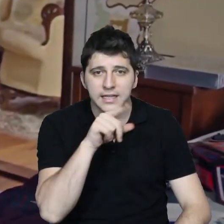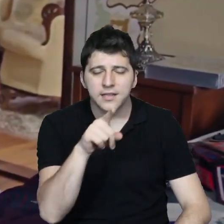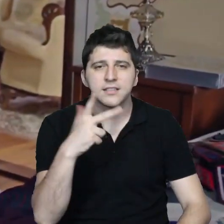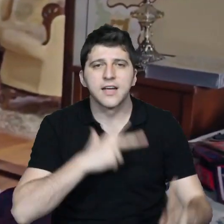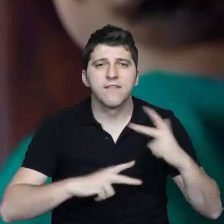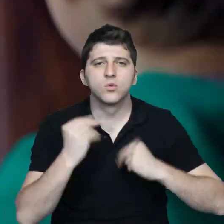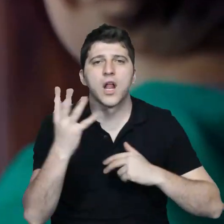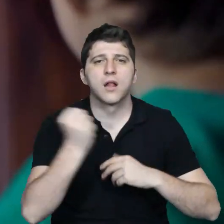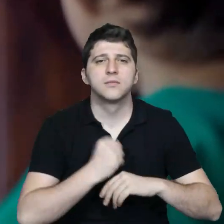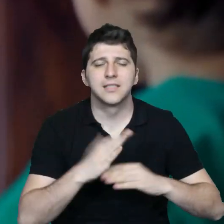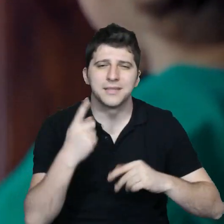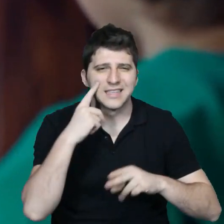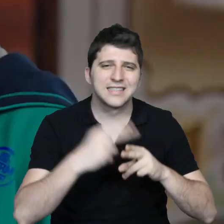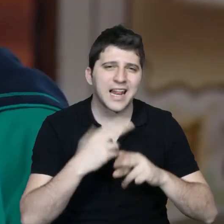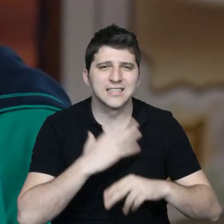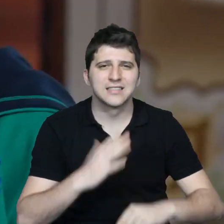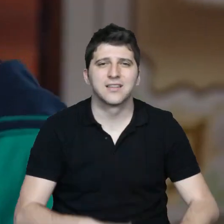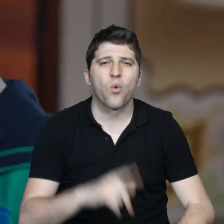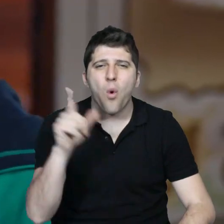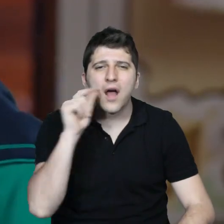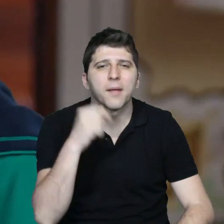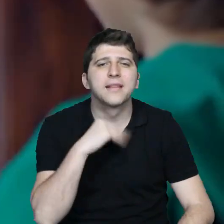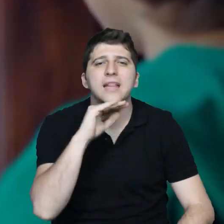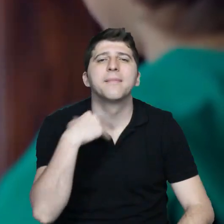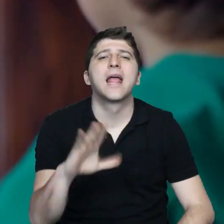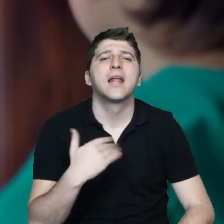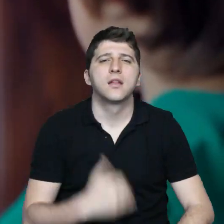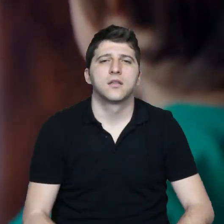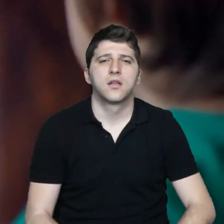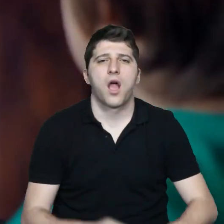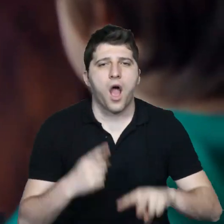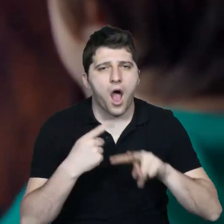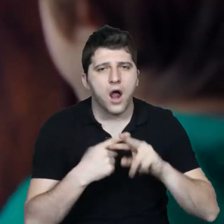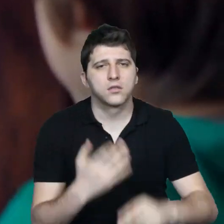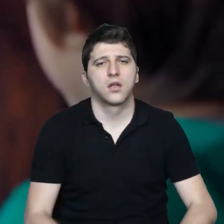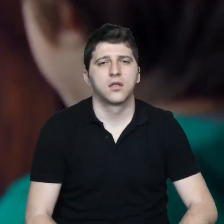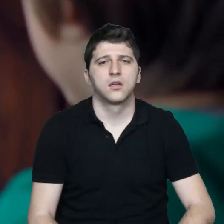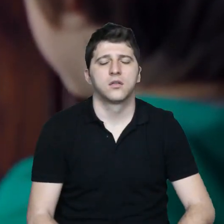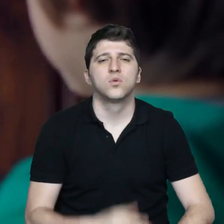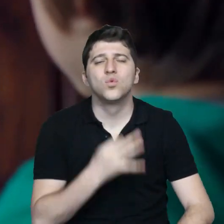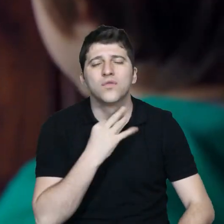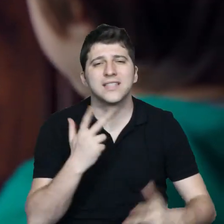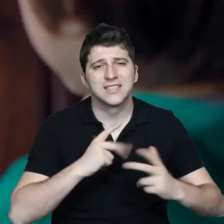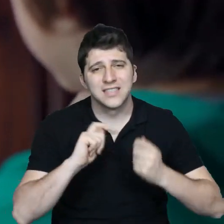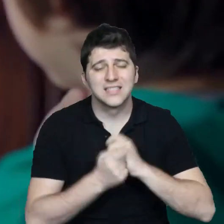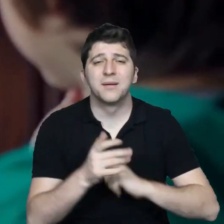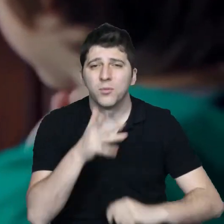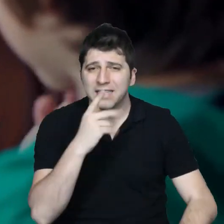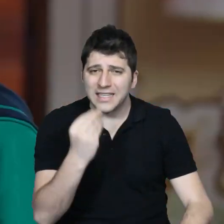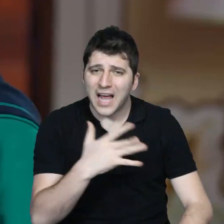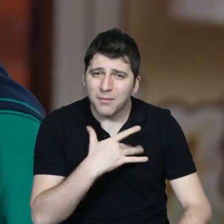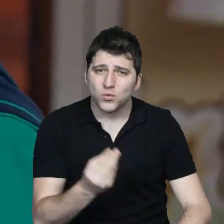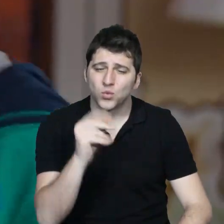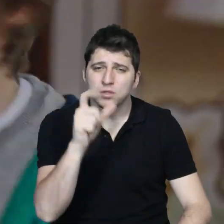güzel şeyler almış. Hadi bir dene istersen. O adam benim dedem değil. Arda bütün üstünü değiştir. Biliyorum sen iyi bir